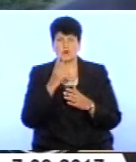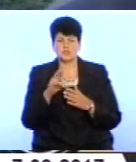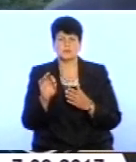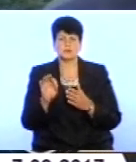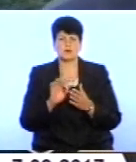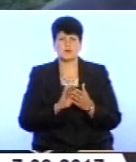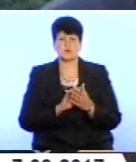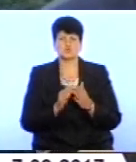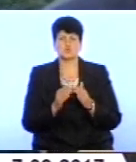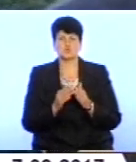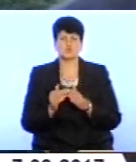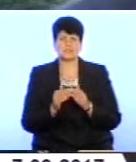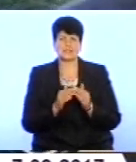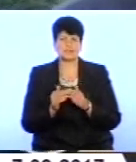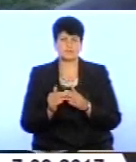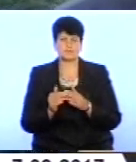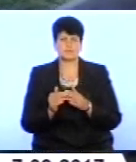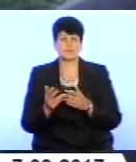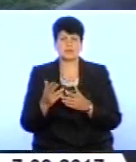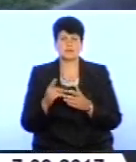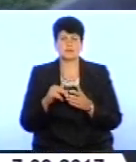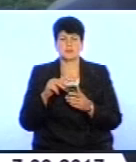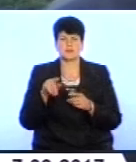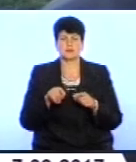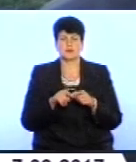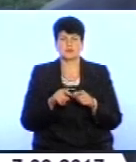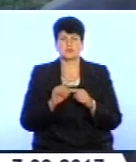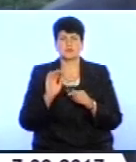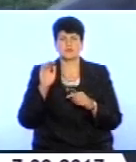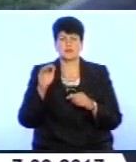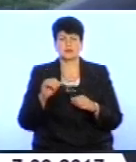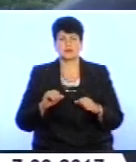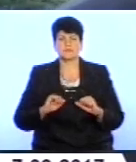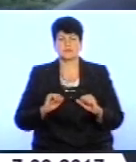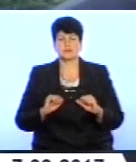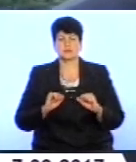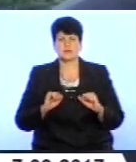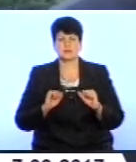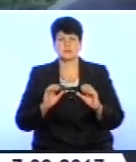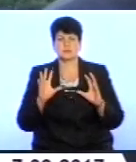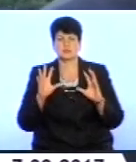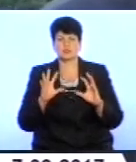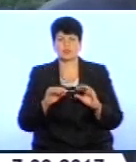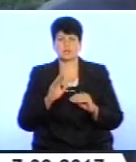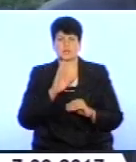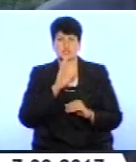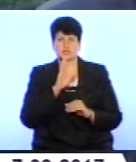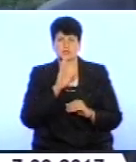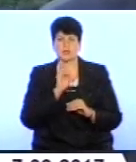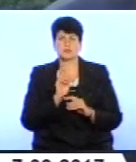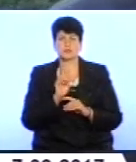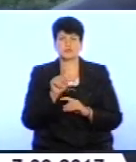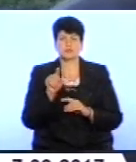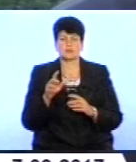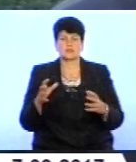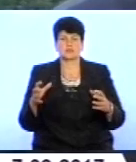зразу сусідів, які піднялися також наверх, намагалися заспокоїти жінку. Підійшовши до